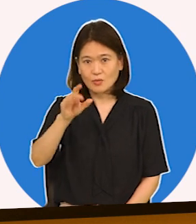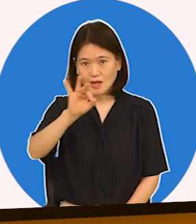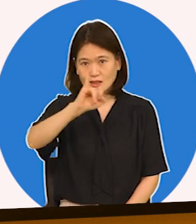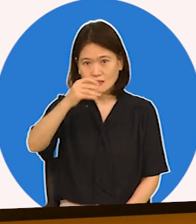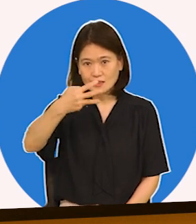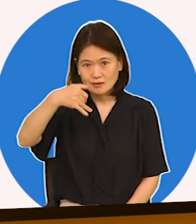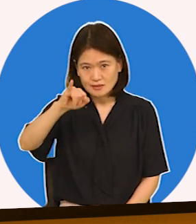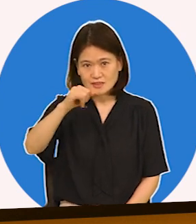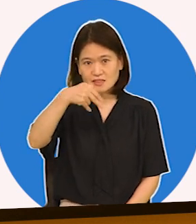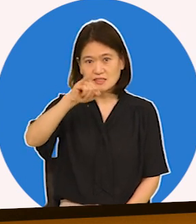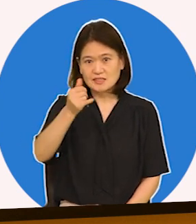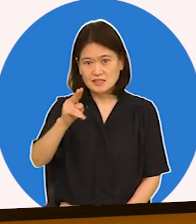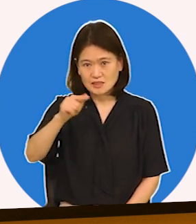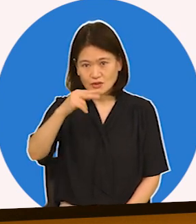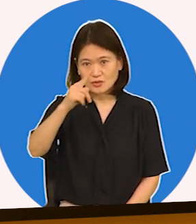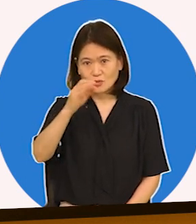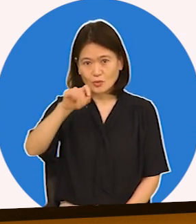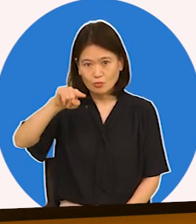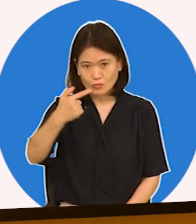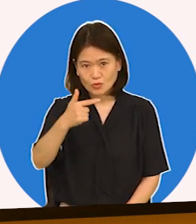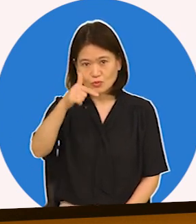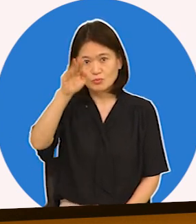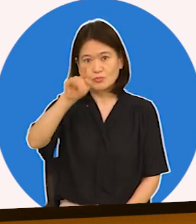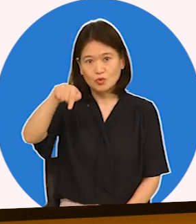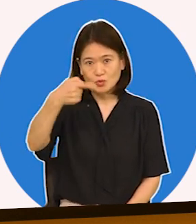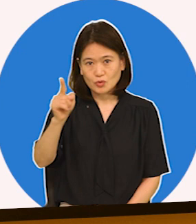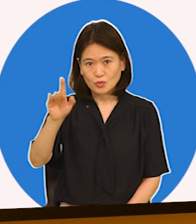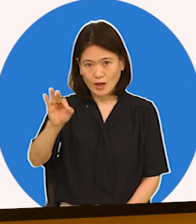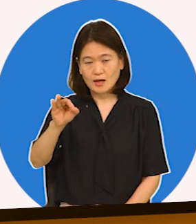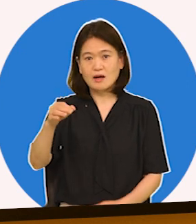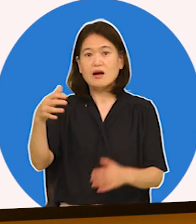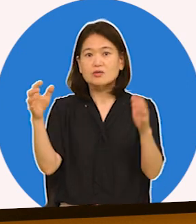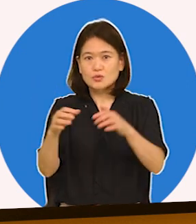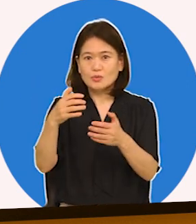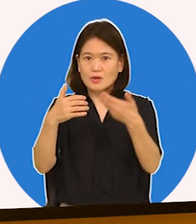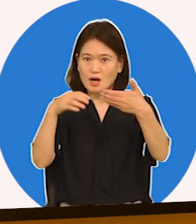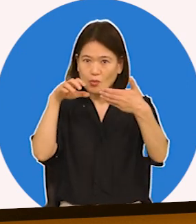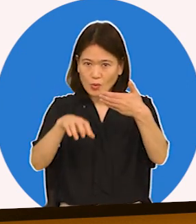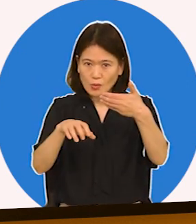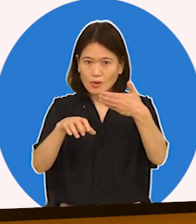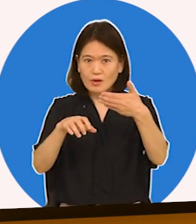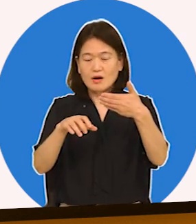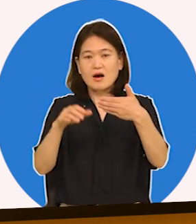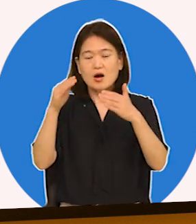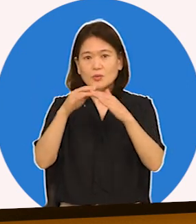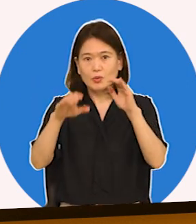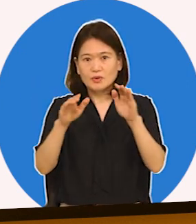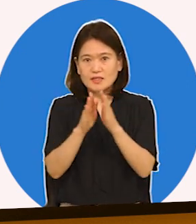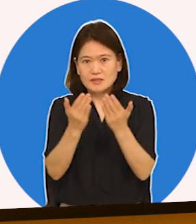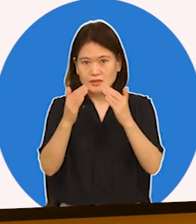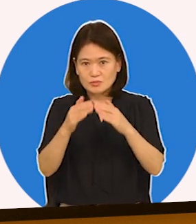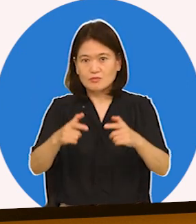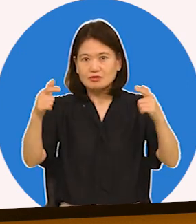일지 서 져 시험 문구 교재 동 문구 부광 서적 총 아홉 곳으로 시는 앞으로 동네 서점을